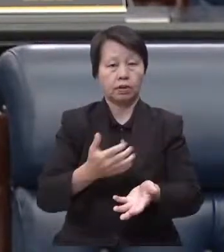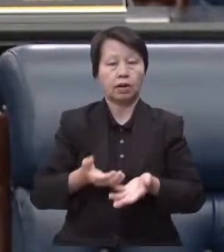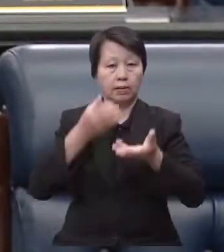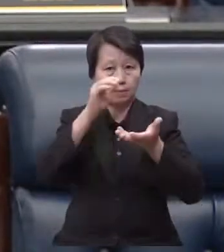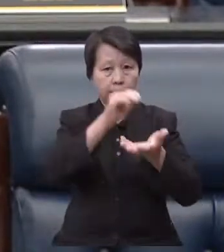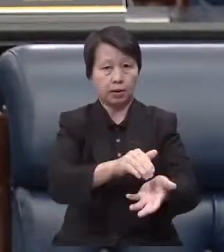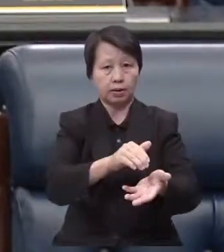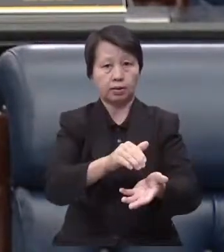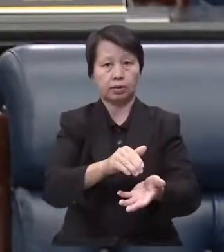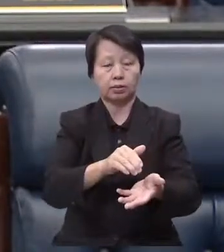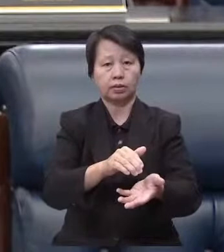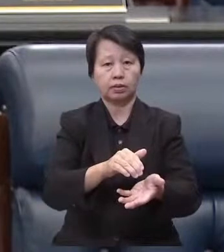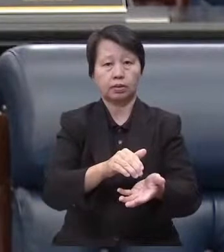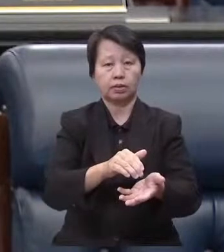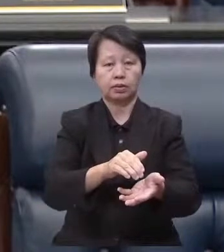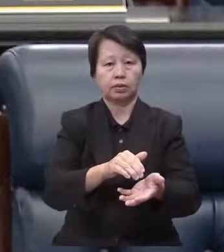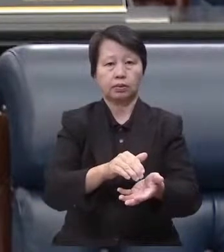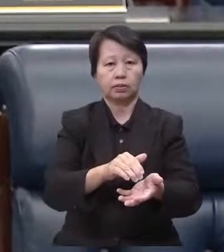adalah